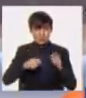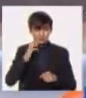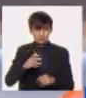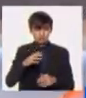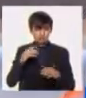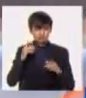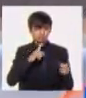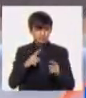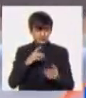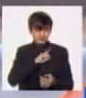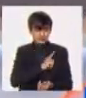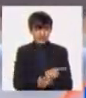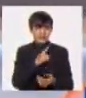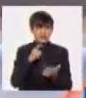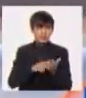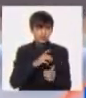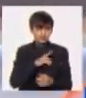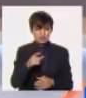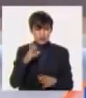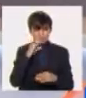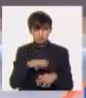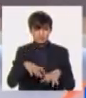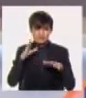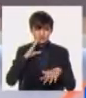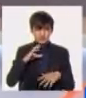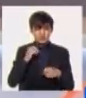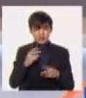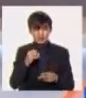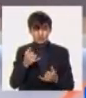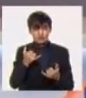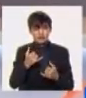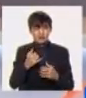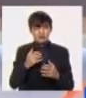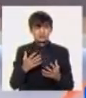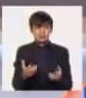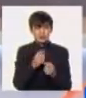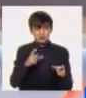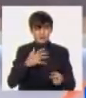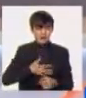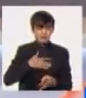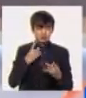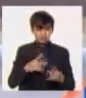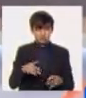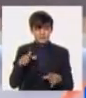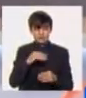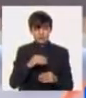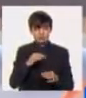таких условиях возникает вопрос, а не грозит ли нам паводок? Сегодня спасатели заверили, что волноваться не стоит.